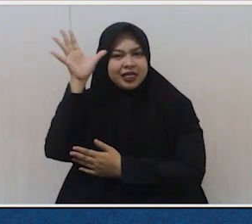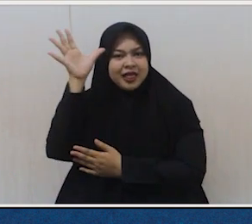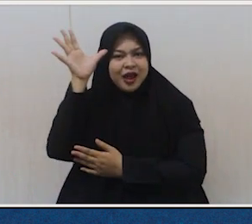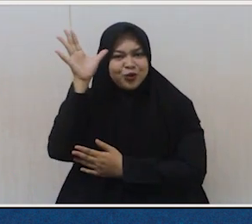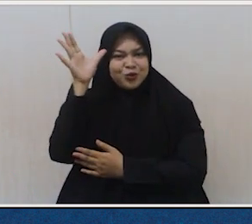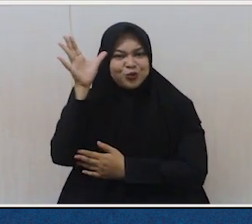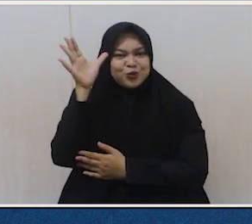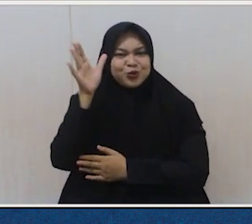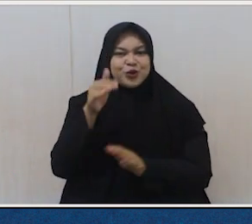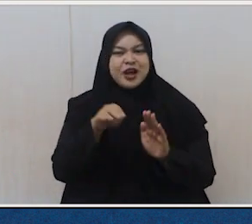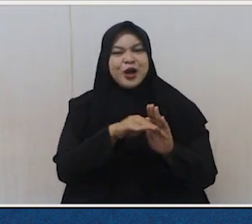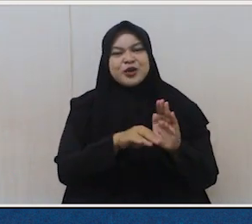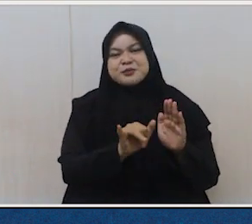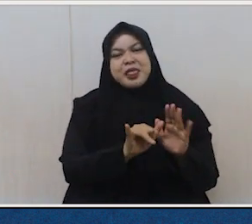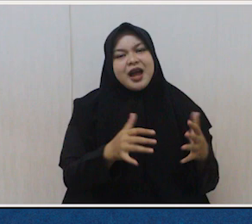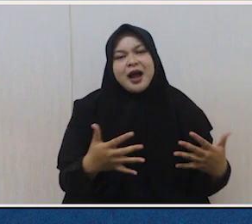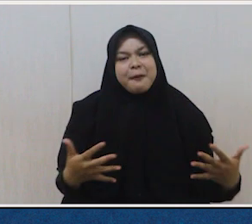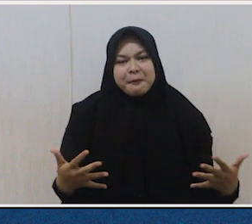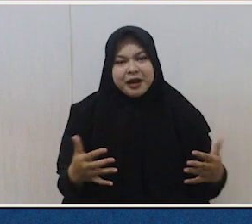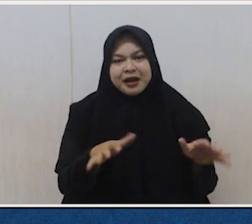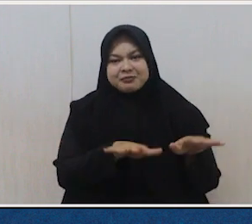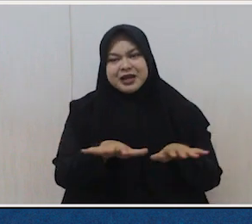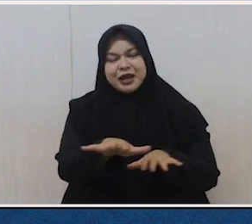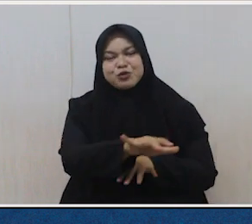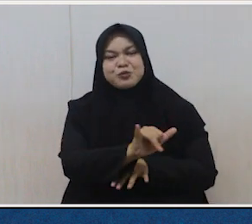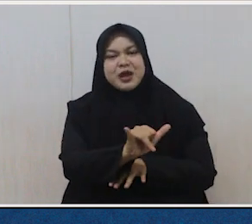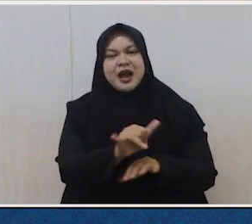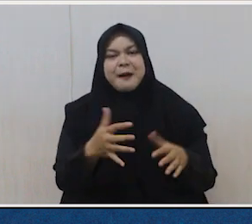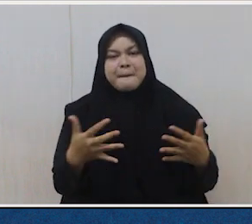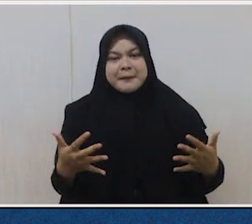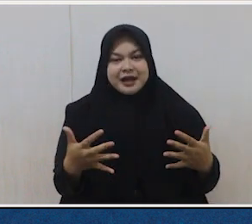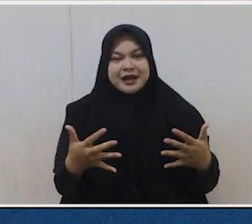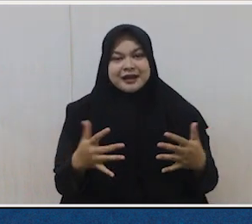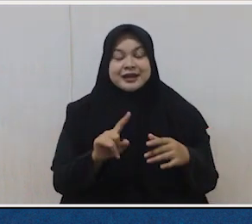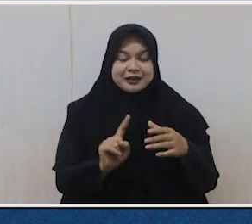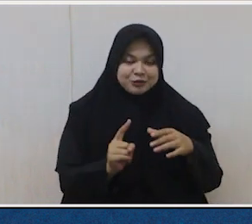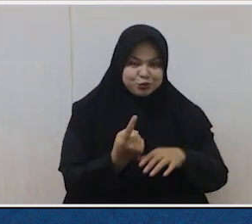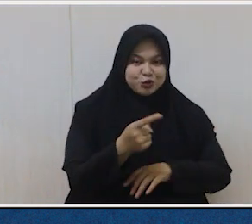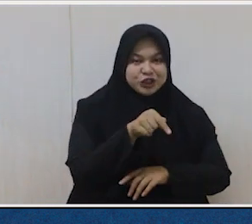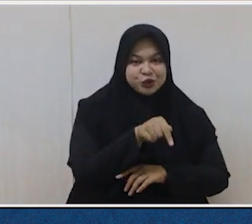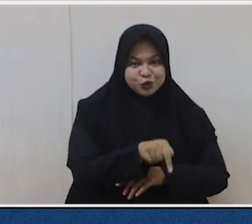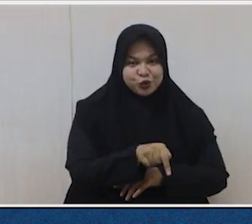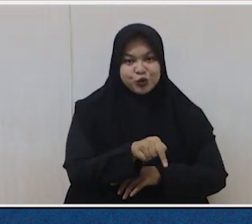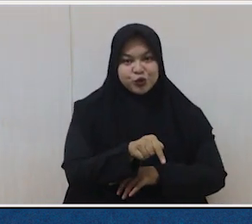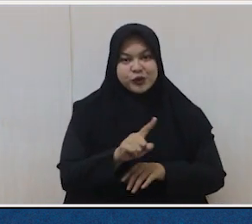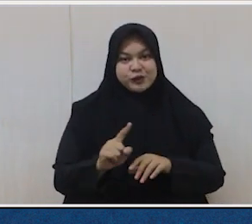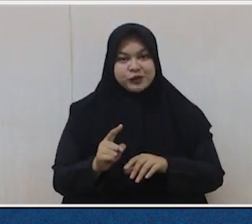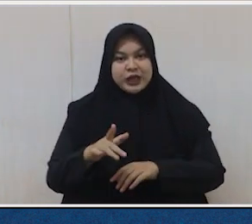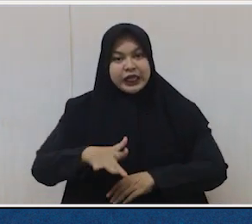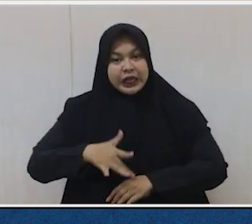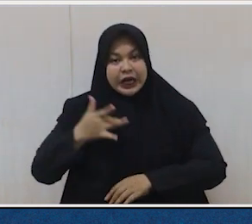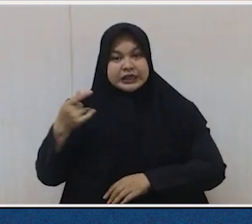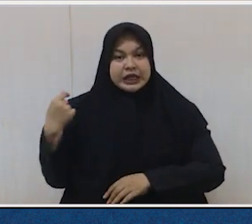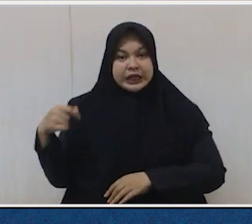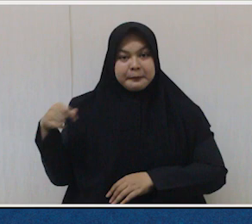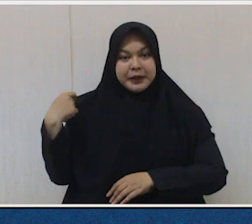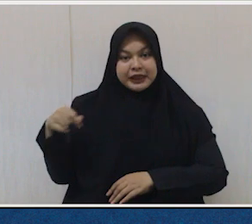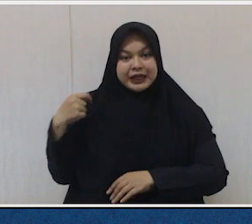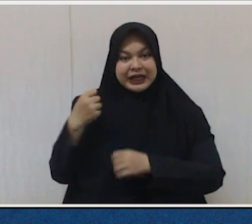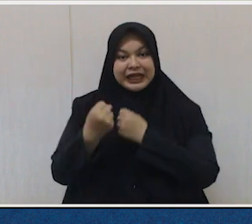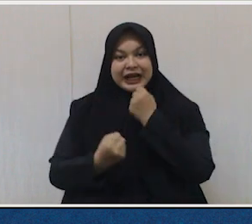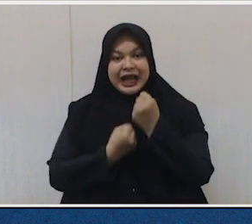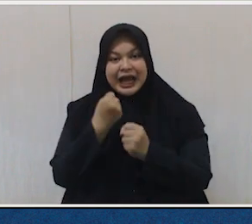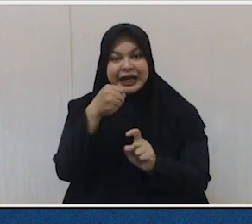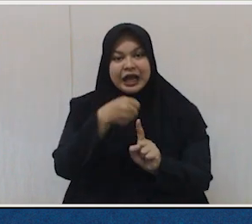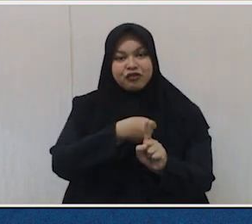apa bagaimana Harus mengatur dan Sejak saat itu kalau saya rasakan Ya mulai terasa oleh Kementerian itu gerakan